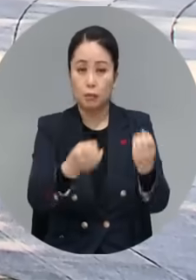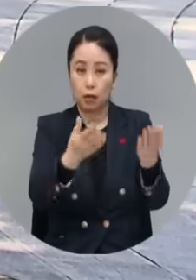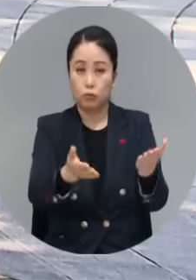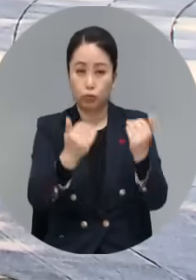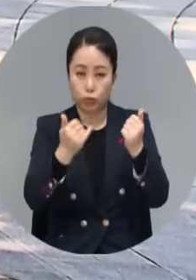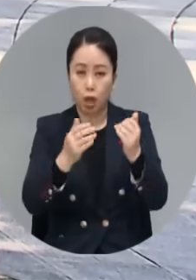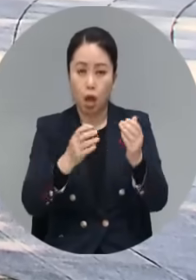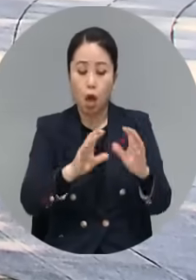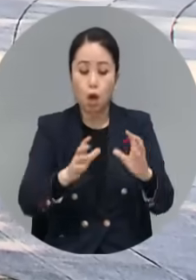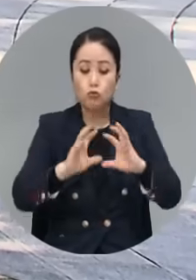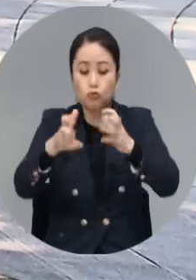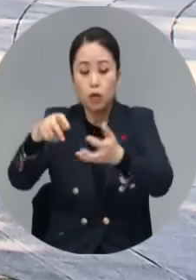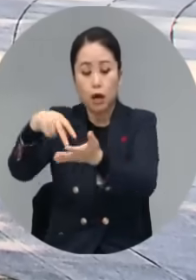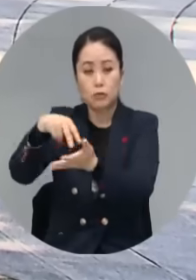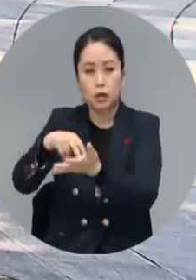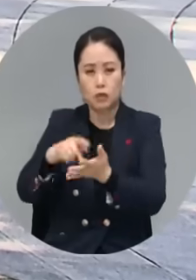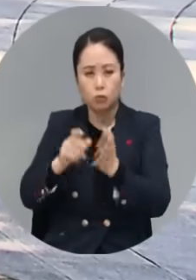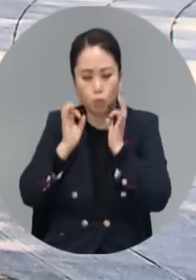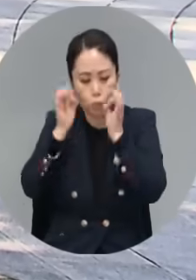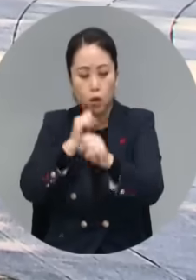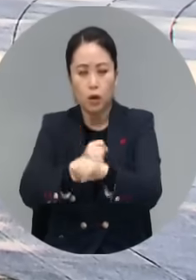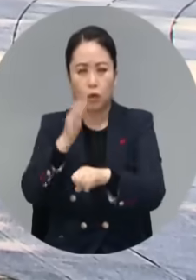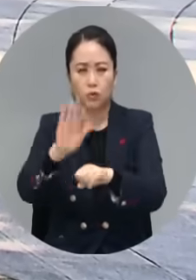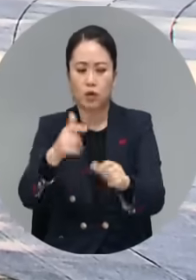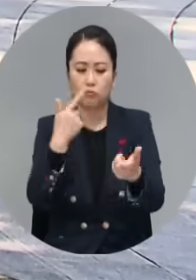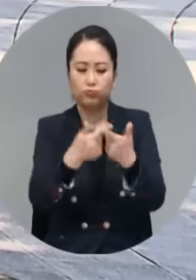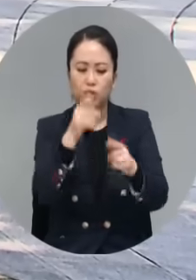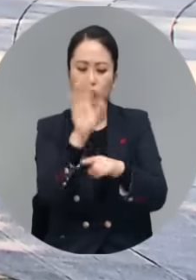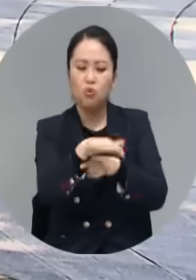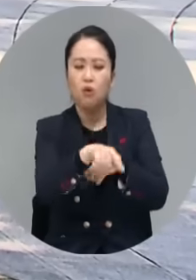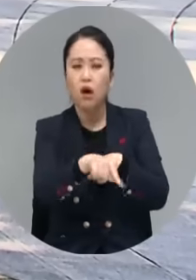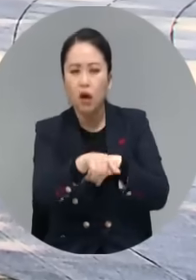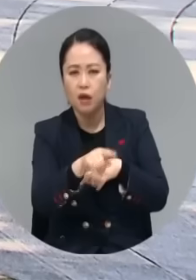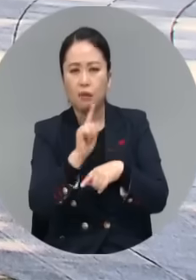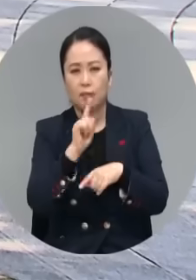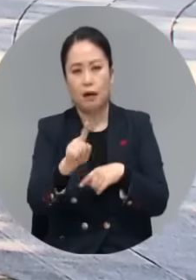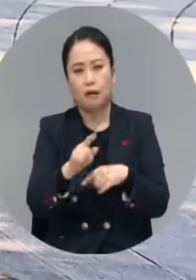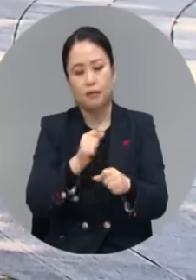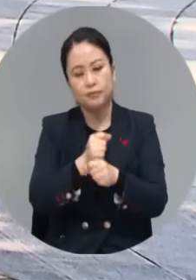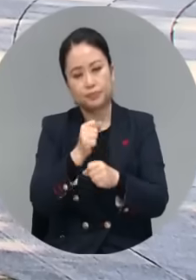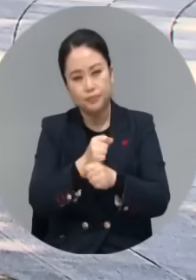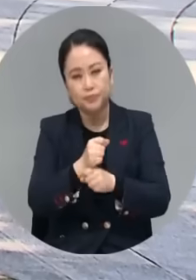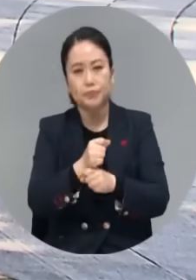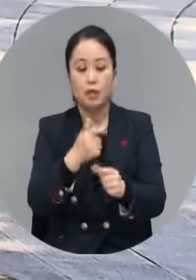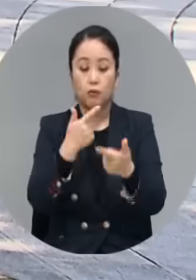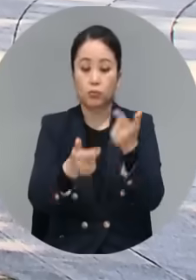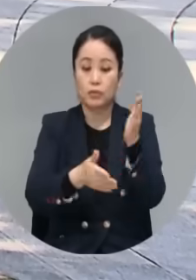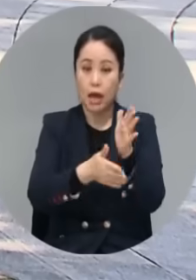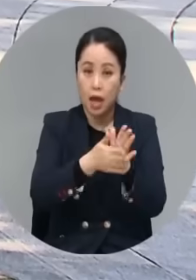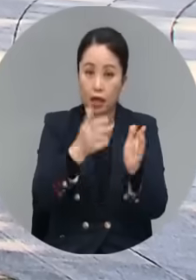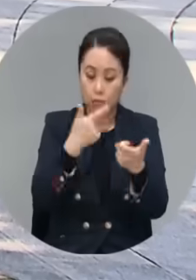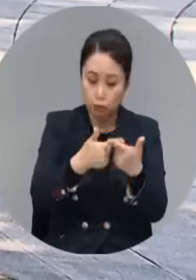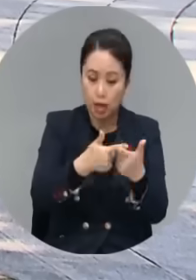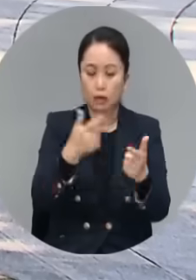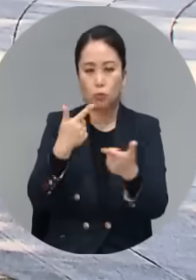힘을 쏟고 있는 시기에 부산은 촌동네라는 황당한 이름을 덮어쓰게 됐습니다. 부산과 부산 시민들에 대한